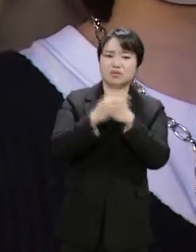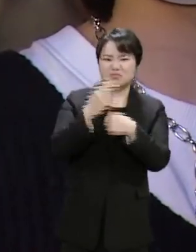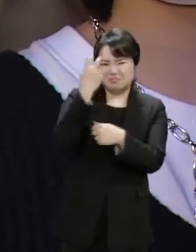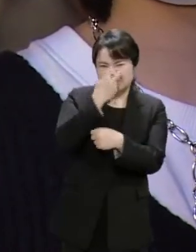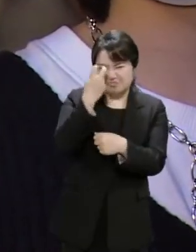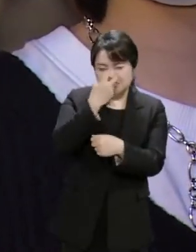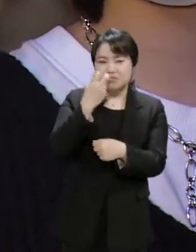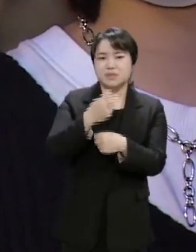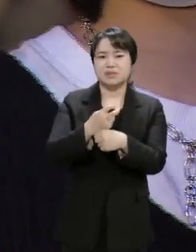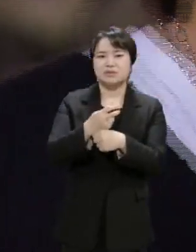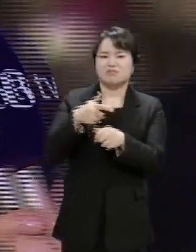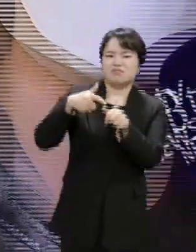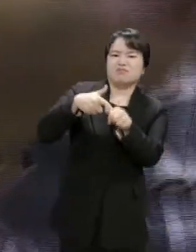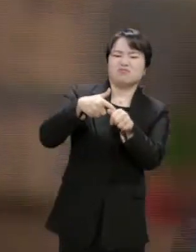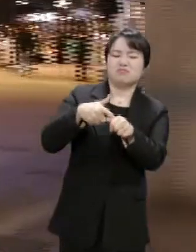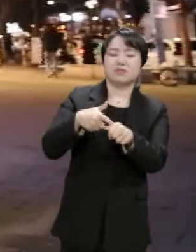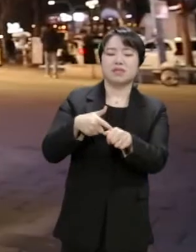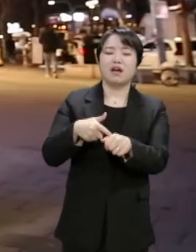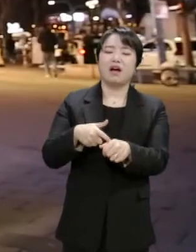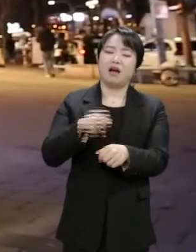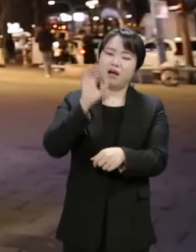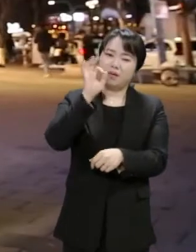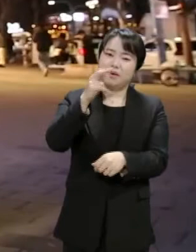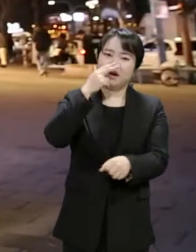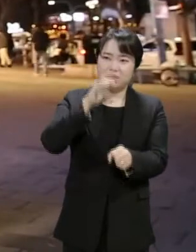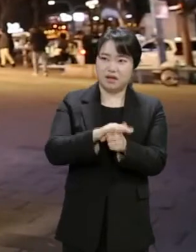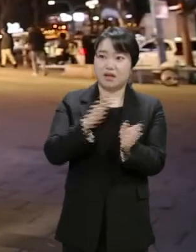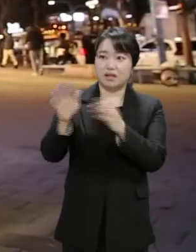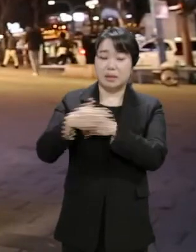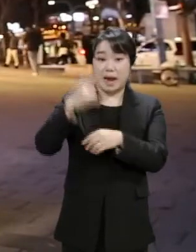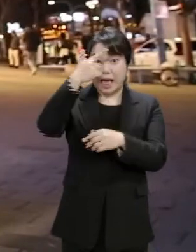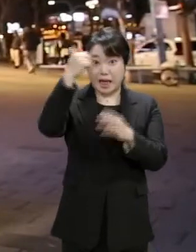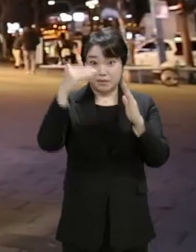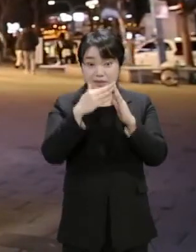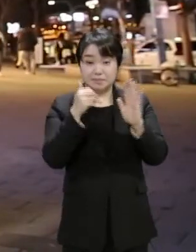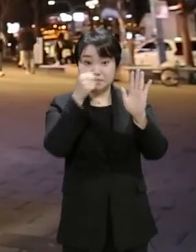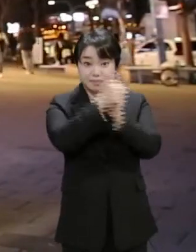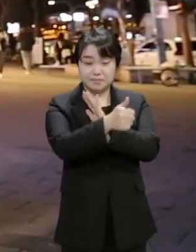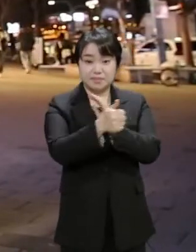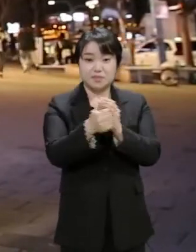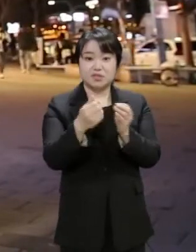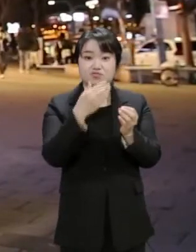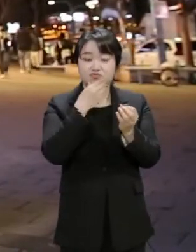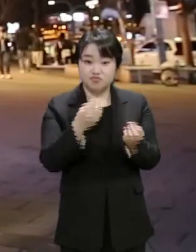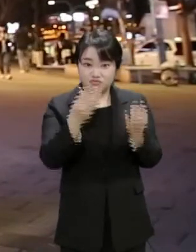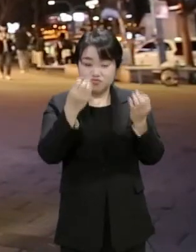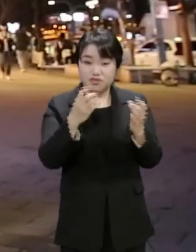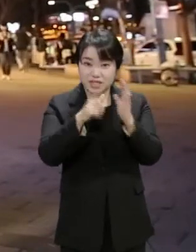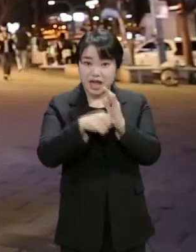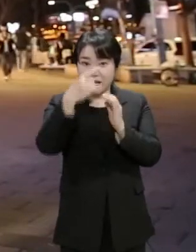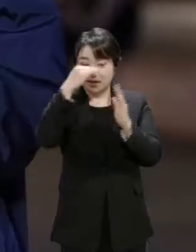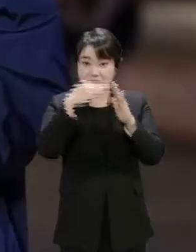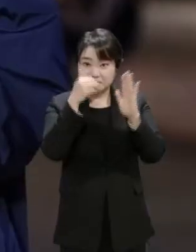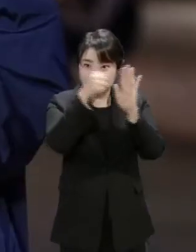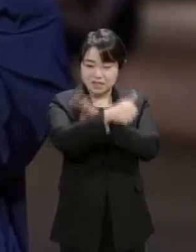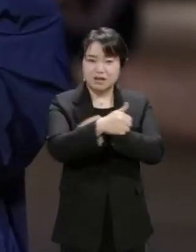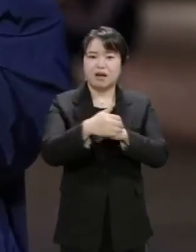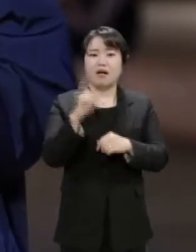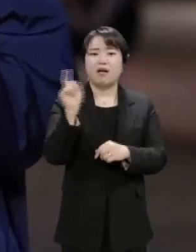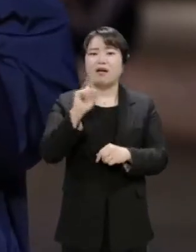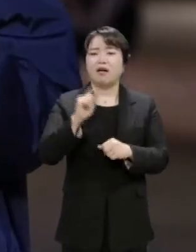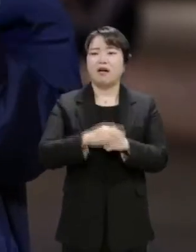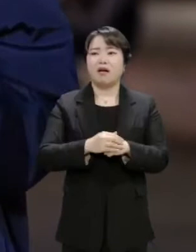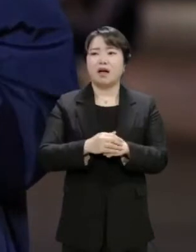이렇게 강요되는 게 좀 할아버지 집 명절에 가면은 그거 막 그 뭐 집안일 같은거나